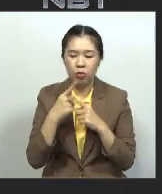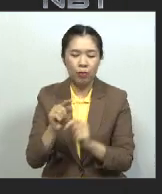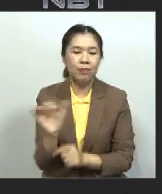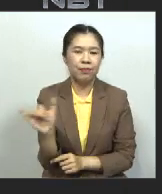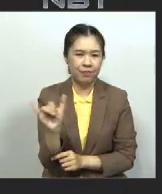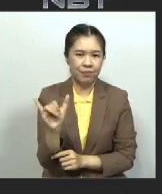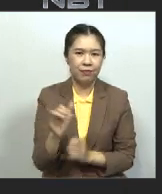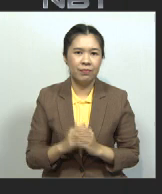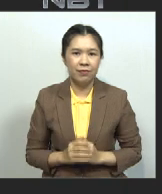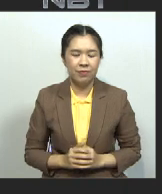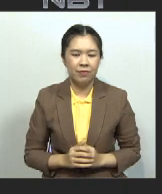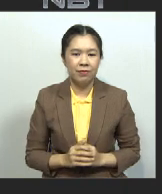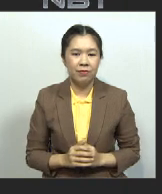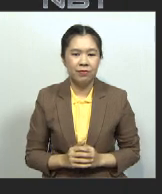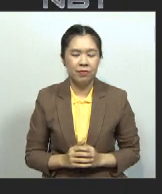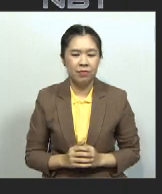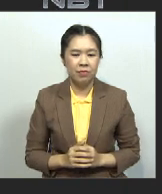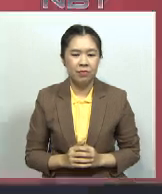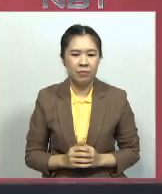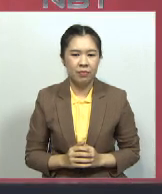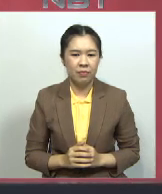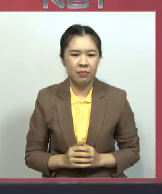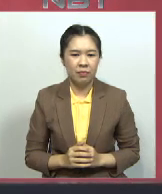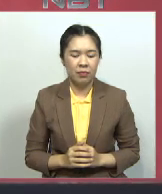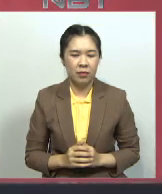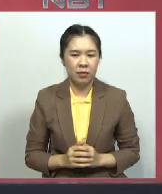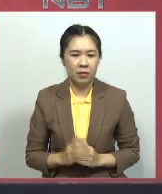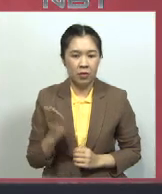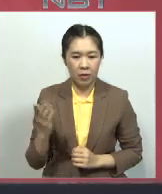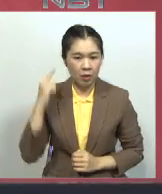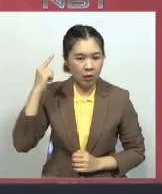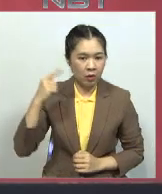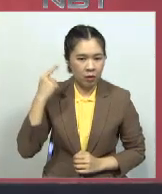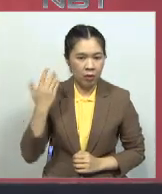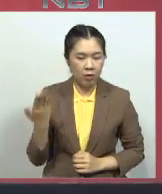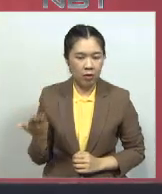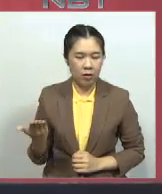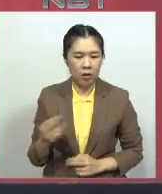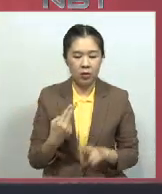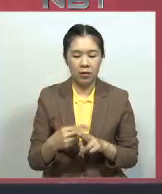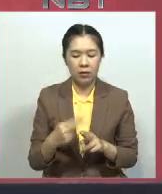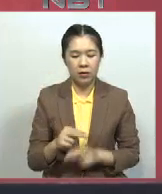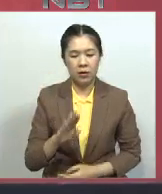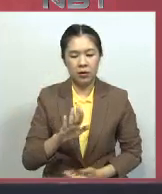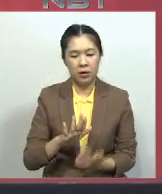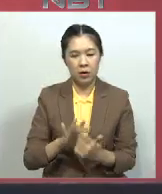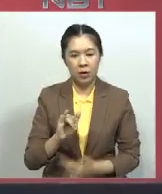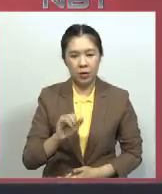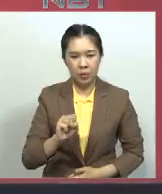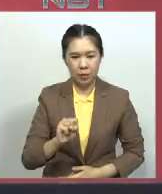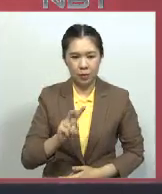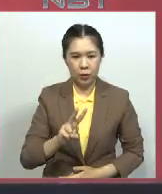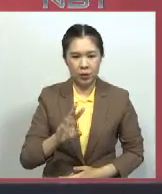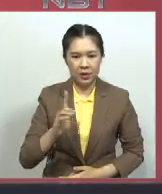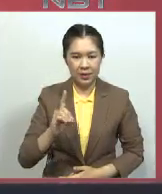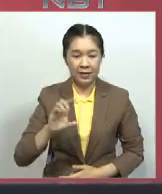ใดๆทั้งสิ้นทางด้านของนางสาวบุษดีสันติพิทักษ์อธิบดีกรมสารนิเทศและโฆษกกระทรว